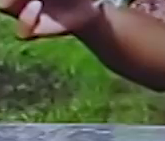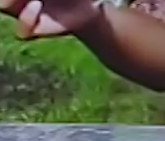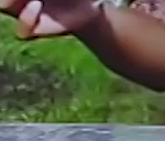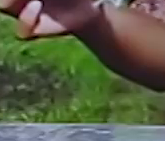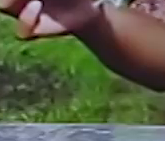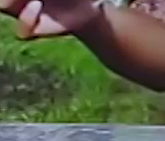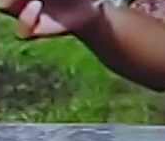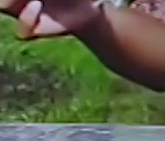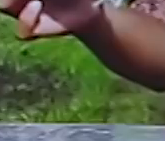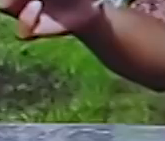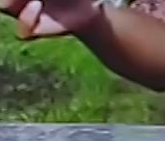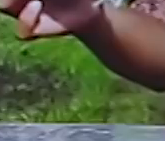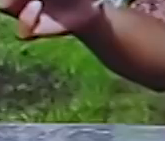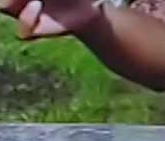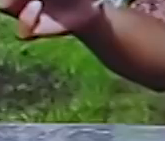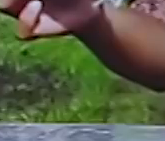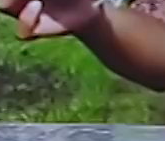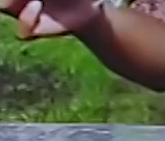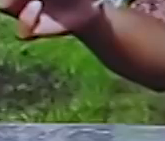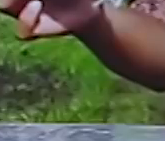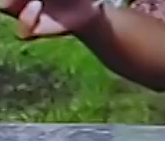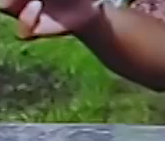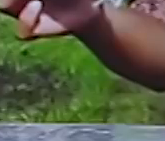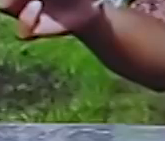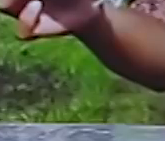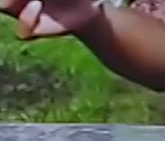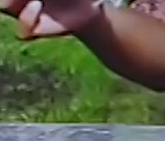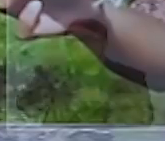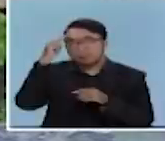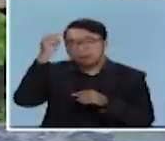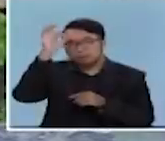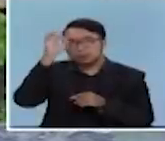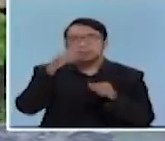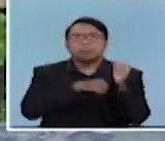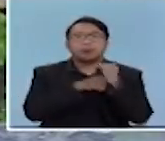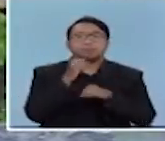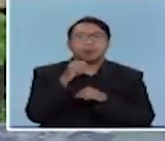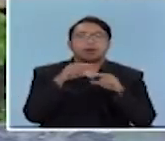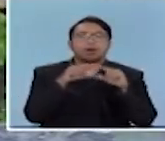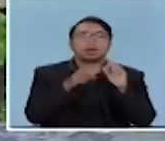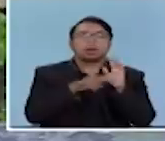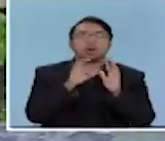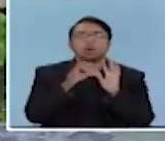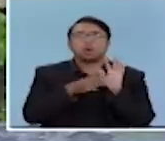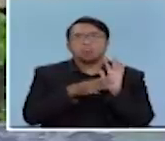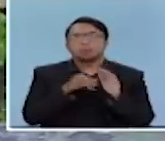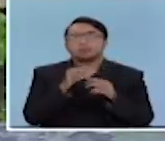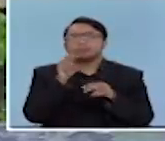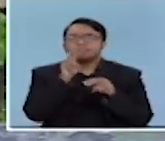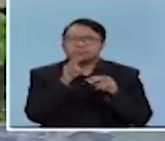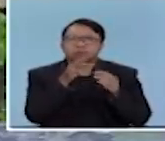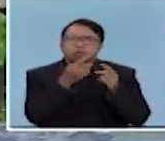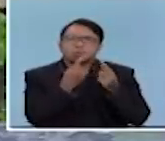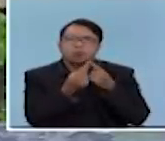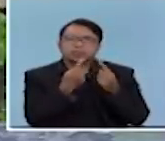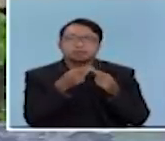sosial seperti ini yang kembali terulang? Kita akan bergabung dengan Kapolrestabes Kombespol, ada Pak Anom Setiadi, dan